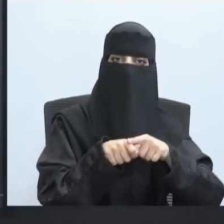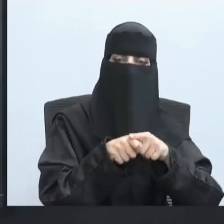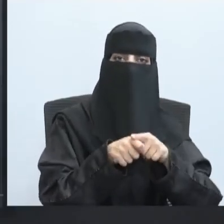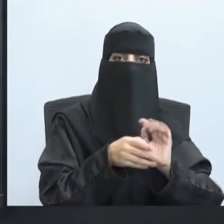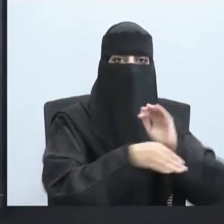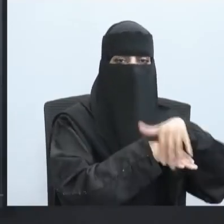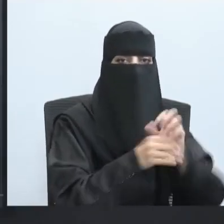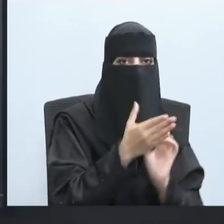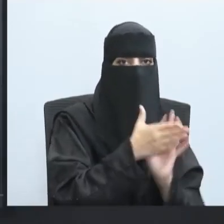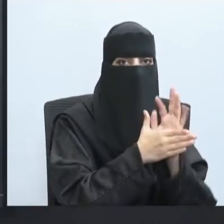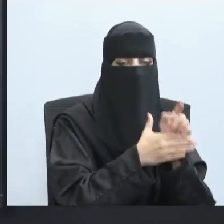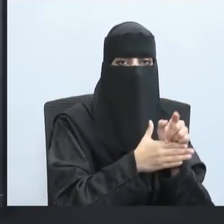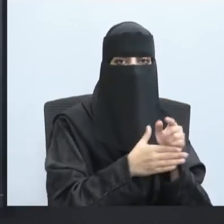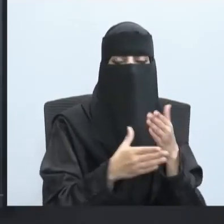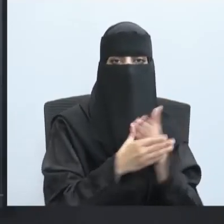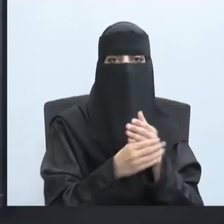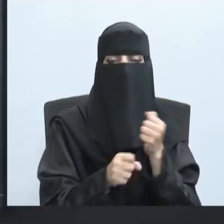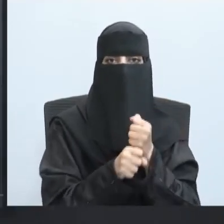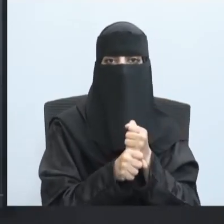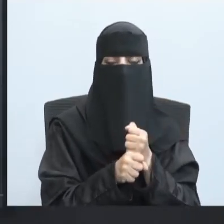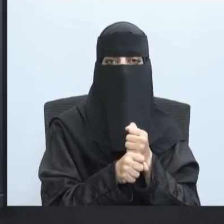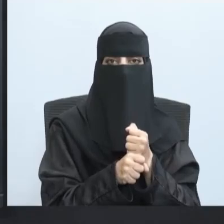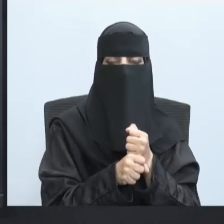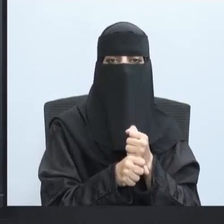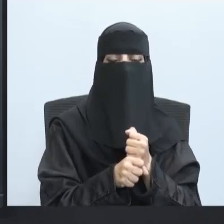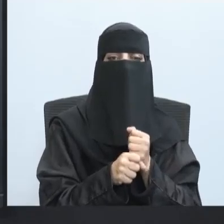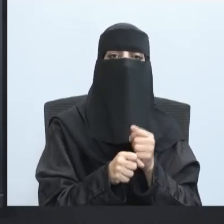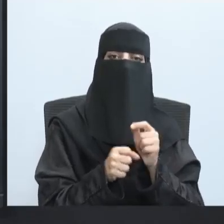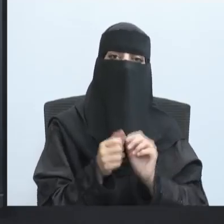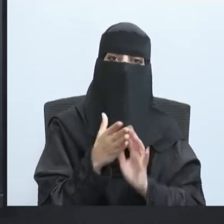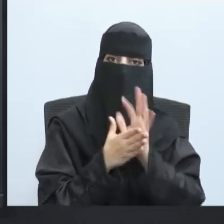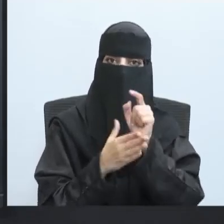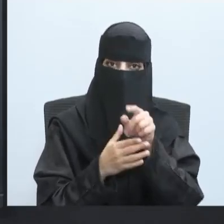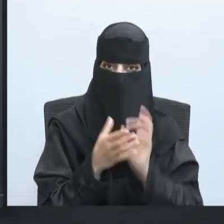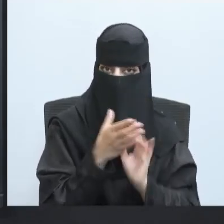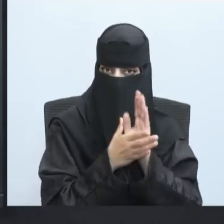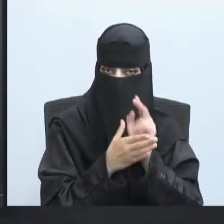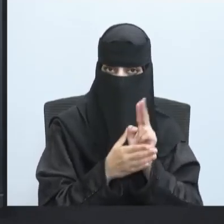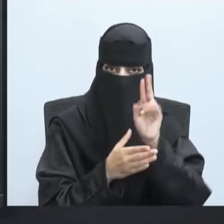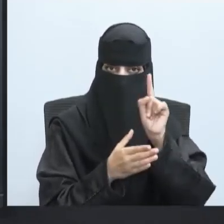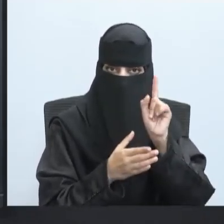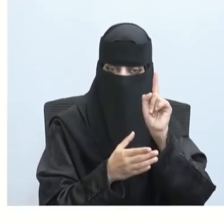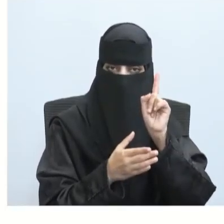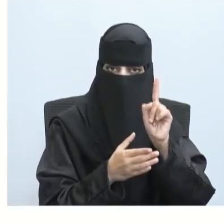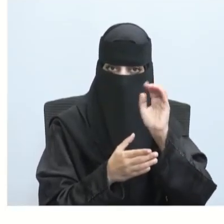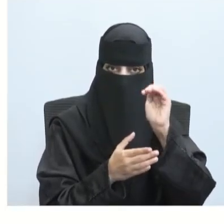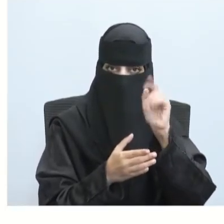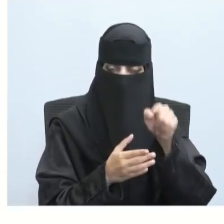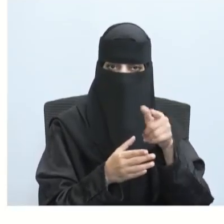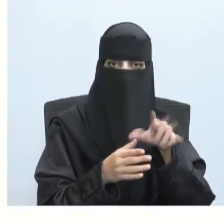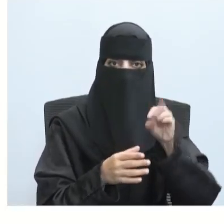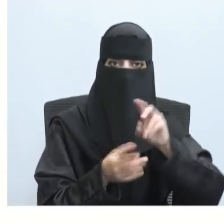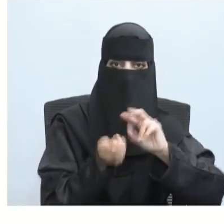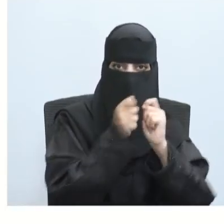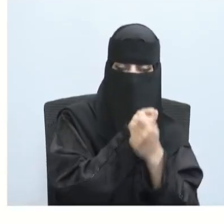الحاله الغازيه عبر عمليه نسميها بعمليه التبخر فتبخر عزيزي الطالب وعزيزتي الطالبه هو